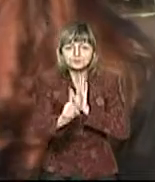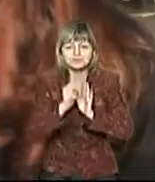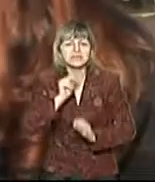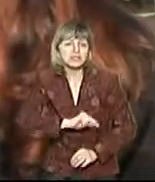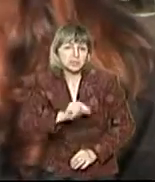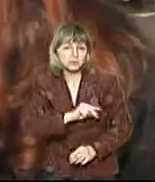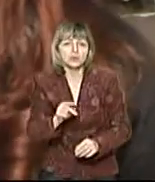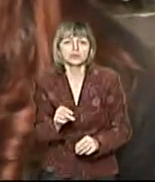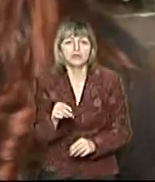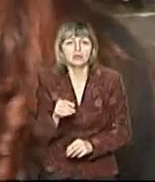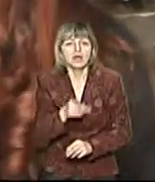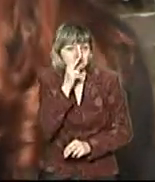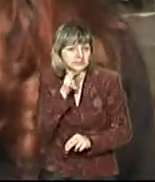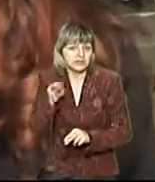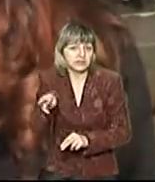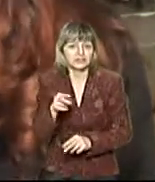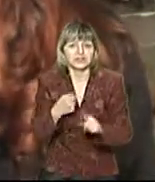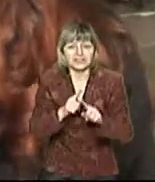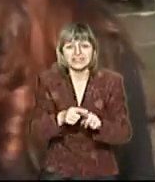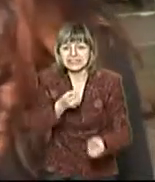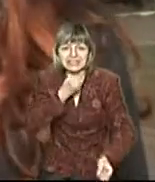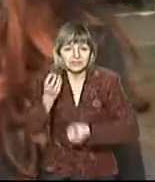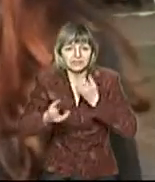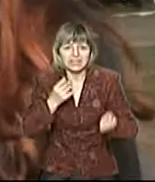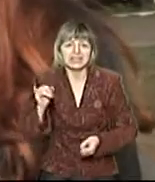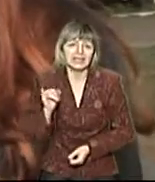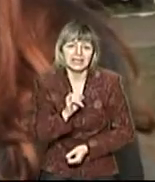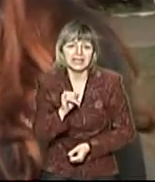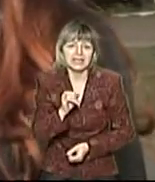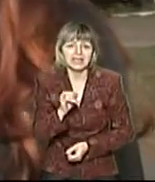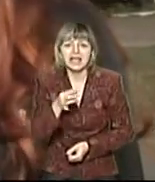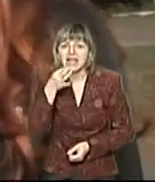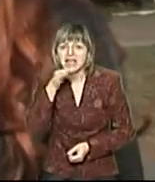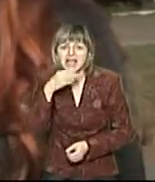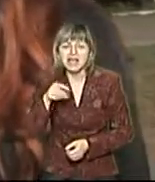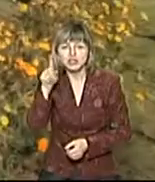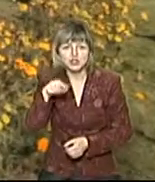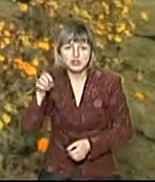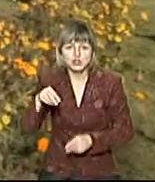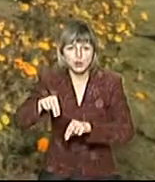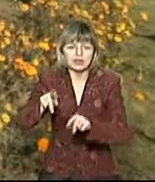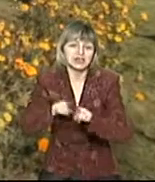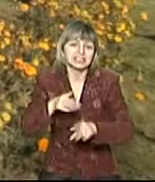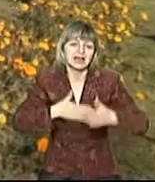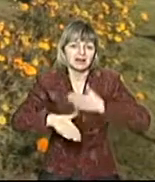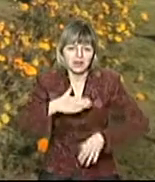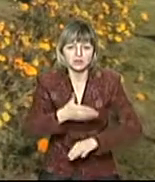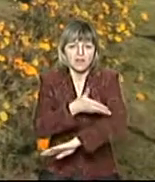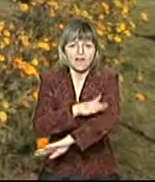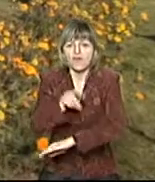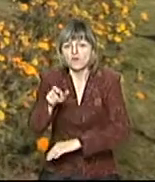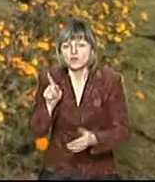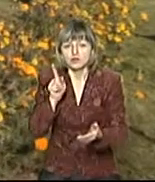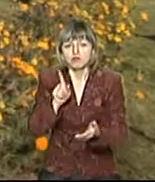куди, так само вони звертають увагу на чорнобривці і на соняшники, і так само радуються. Волиняни почали називати